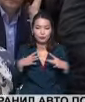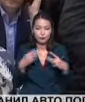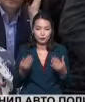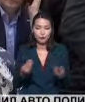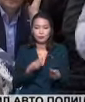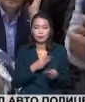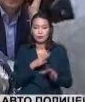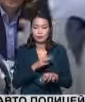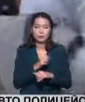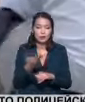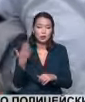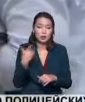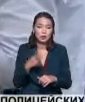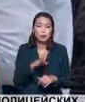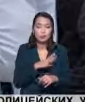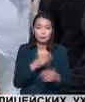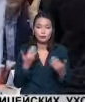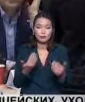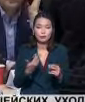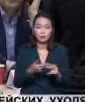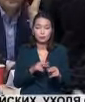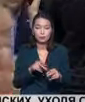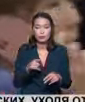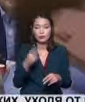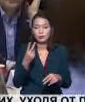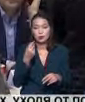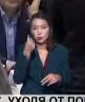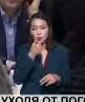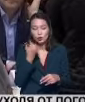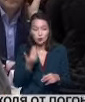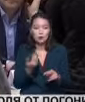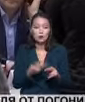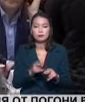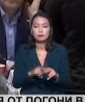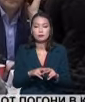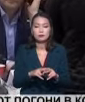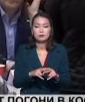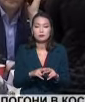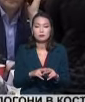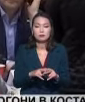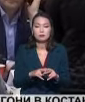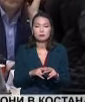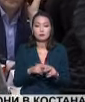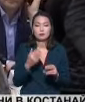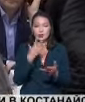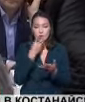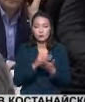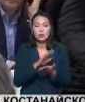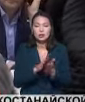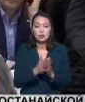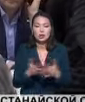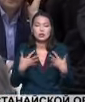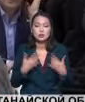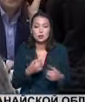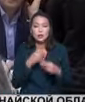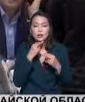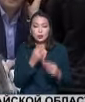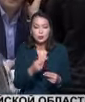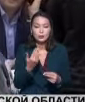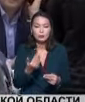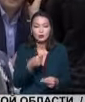Каблукова. Раньше стоял в учете, но в 22-м году я в связи с своим состоянием здоровья обратился им. Они